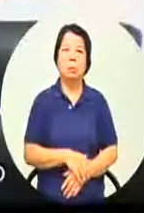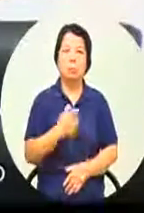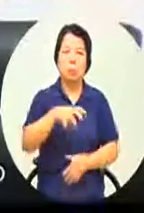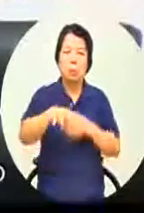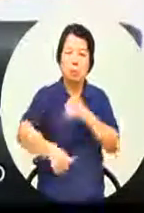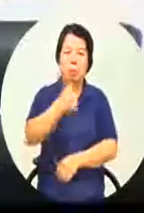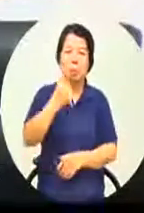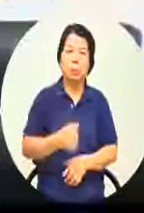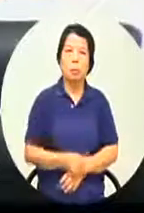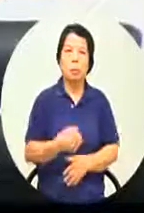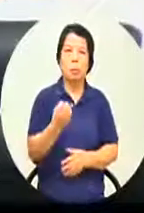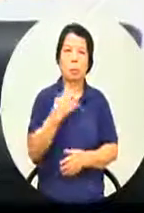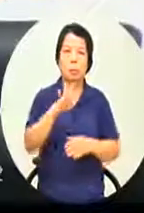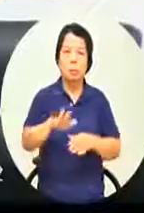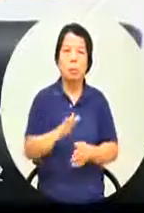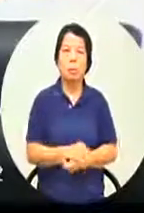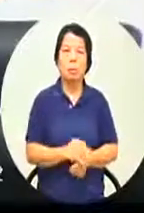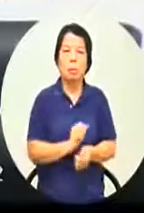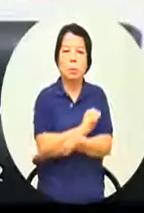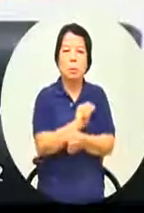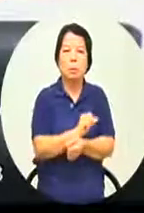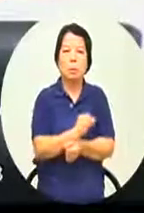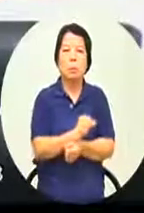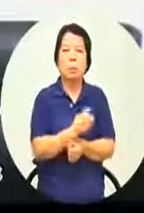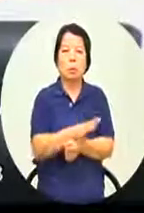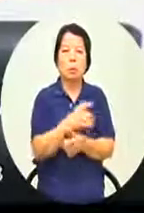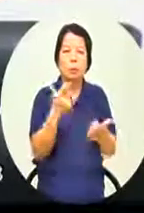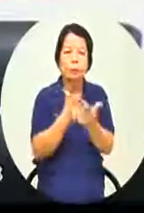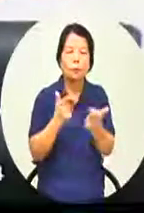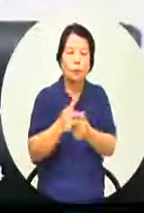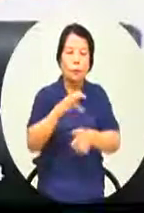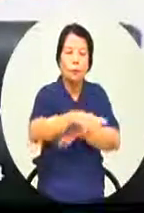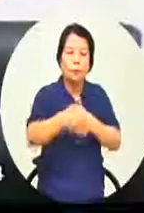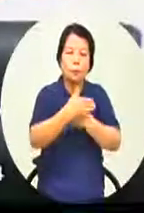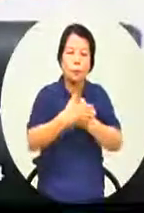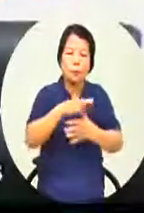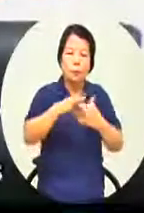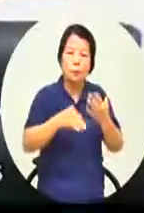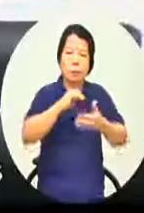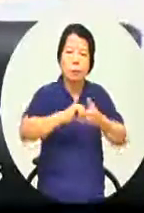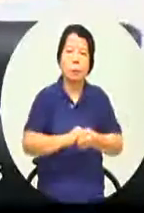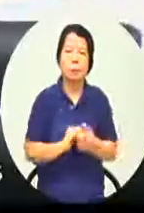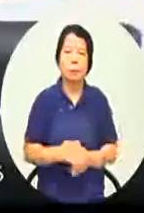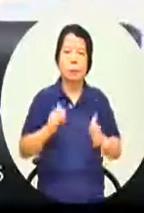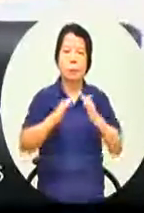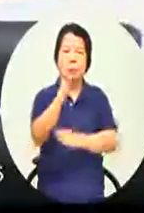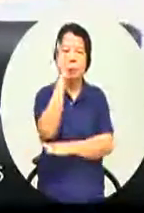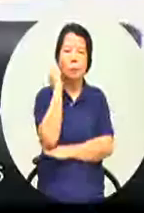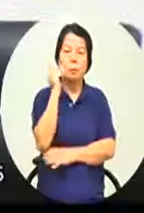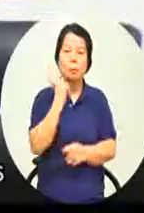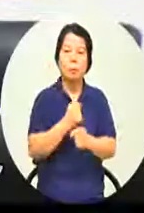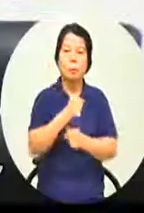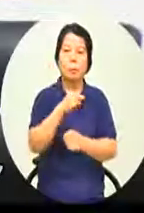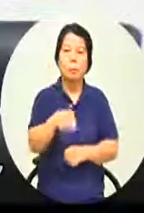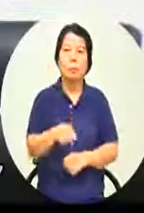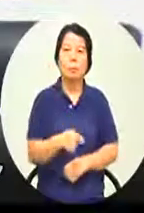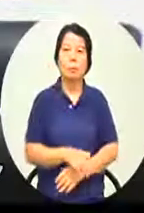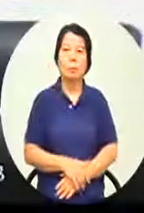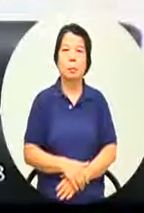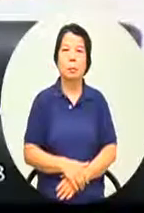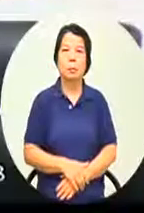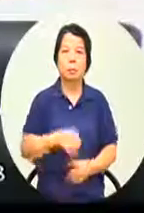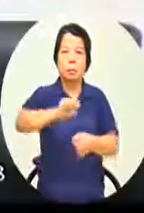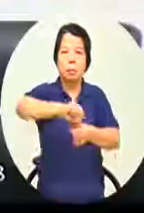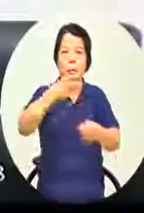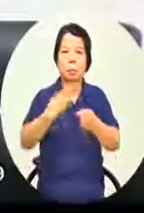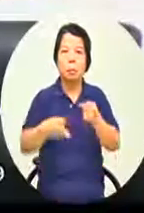以告诉我们说，哎，它有符合环保的规定。那么请问你，市政府你可以带头做这样？ 好，时间再延长两分